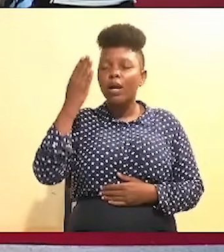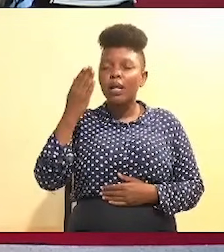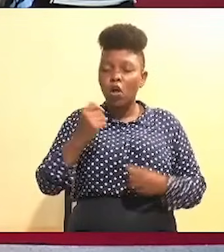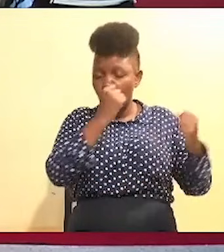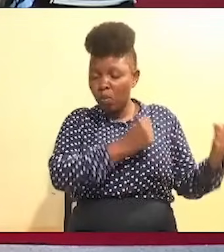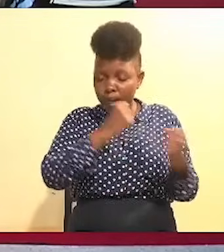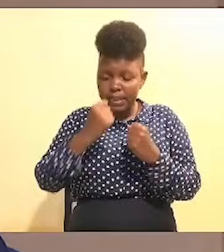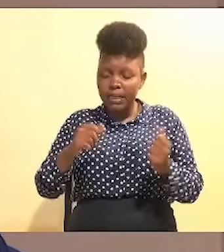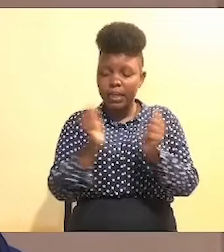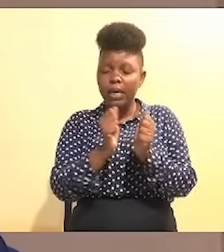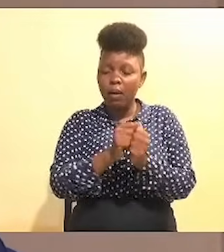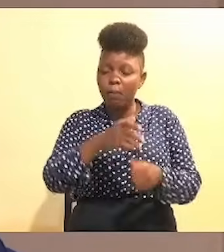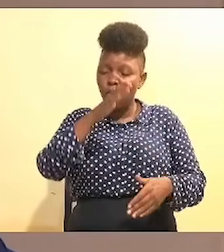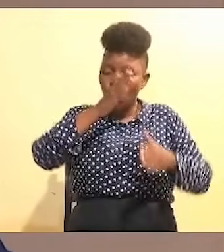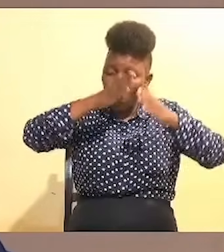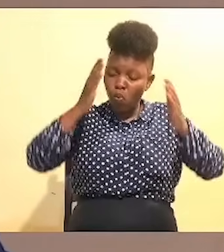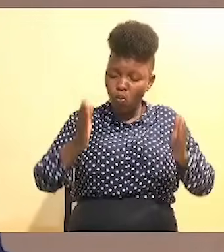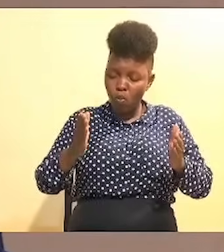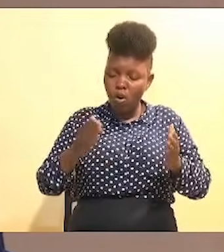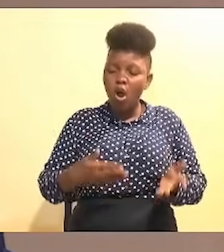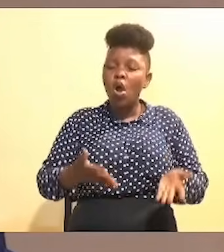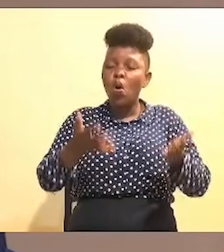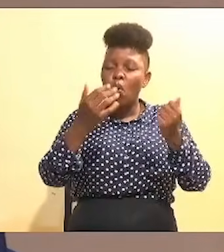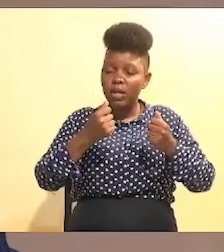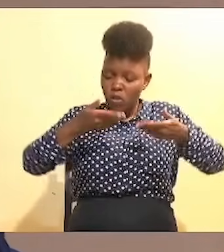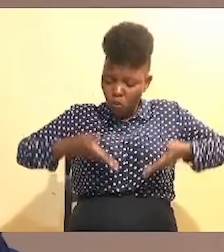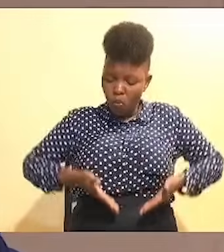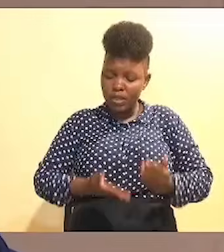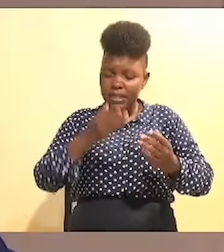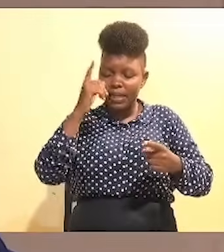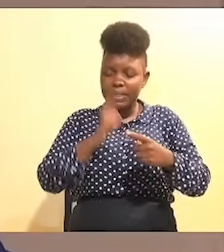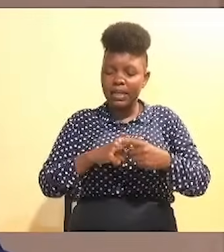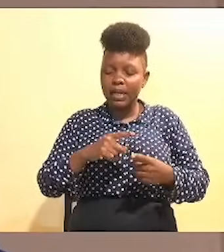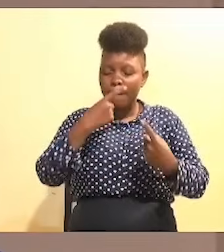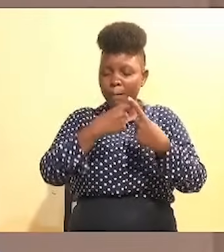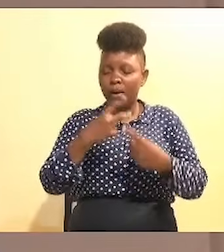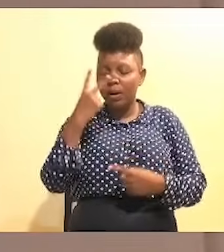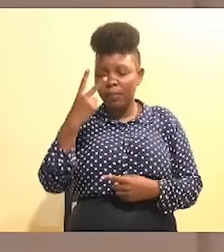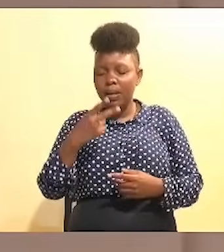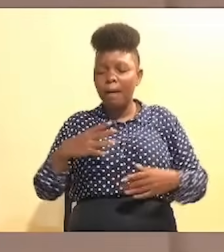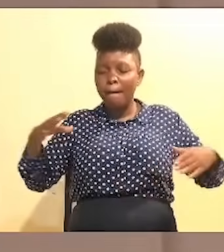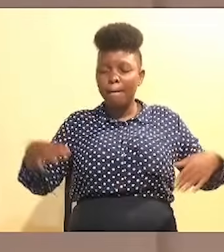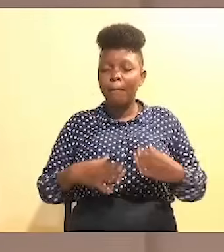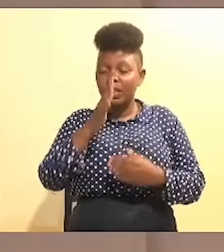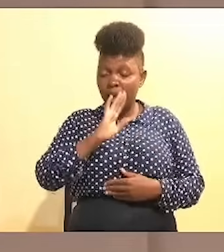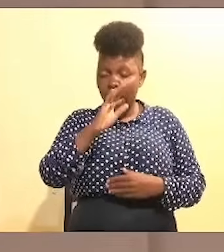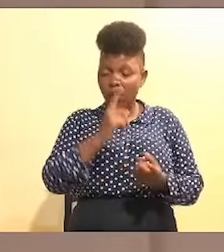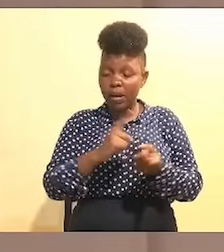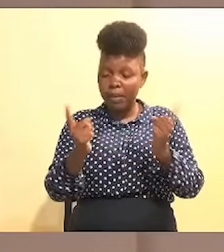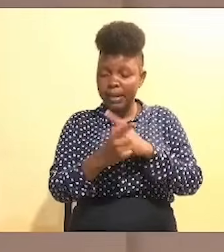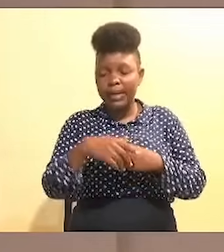katende jambo kubwa. Ukuweze kuwazaa tena mara ya pili. Amen. Maisha yao yakabadilike